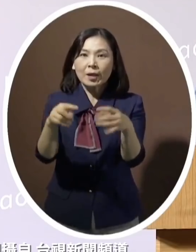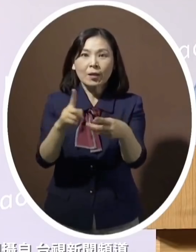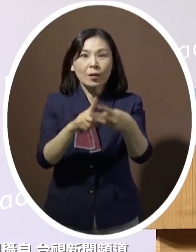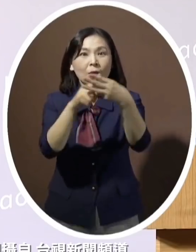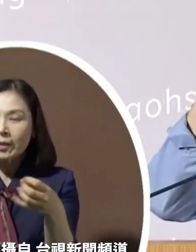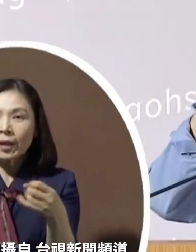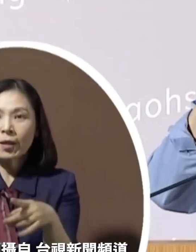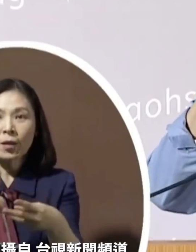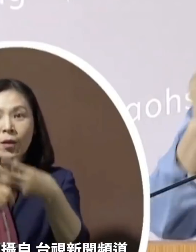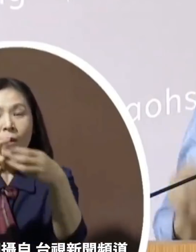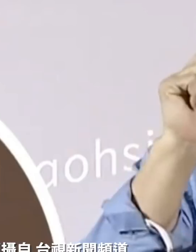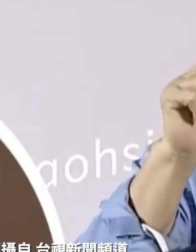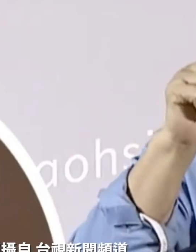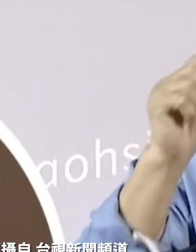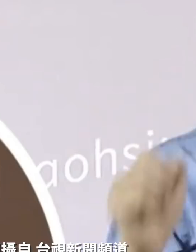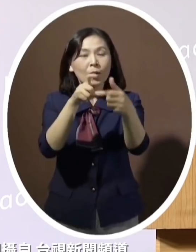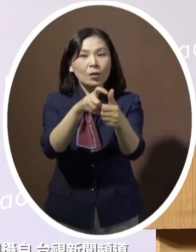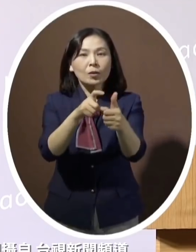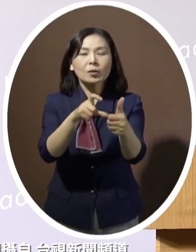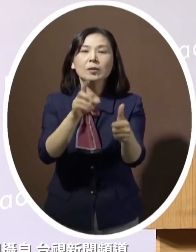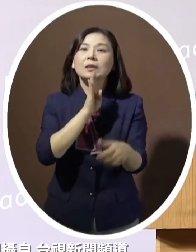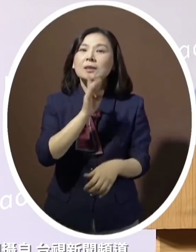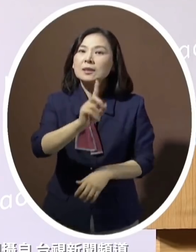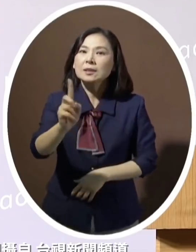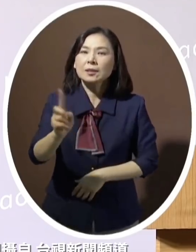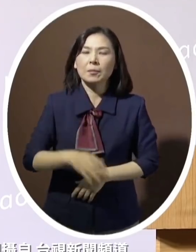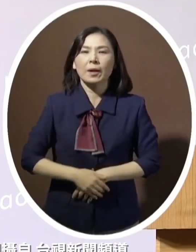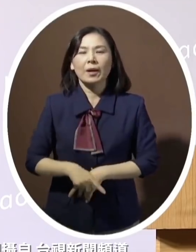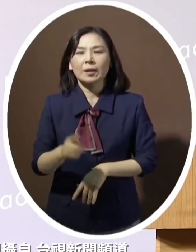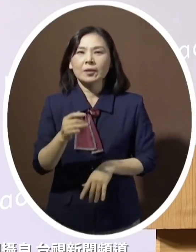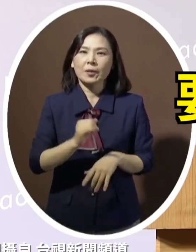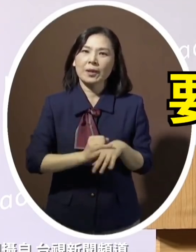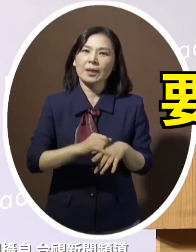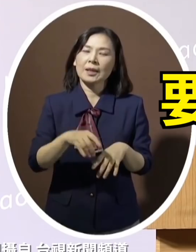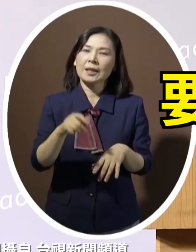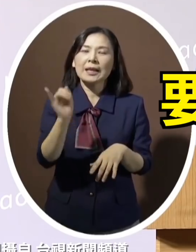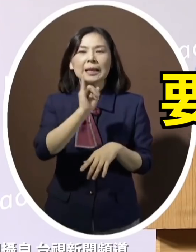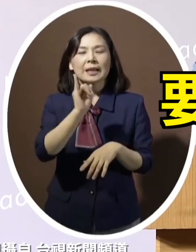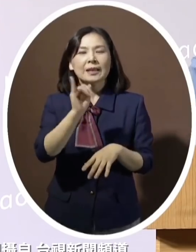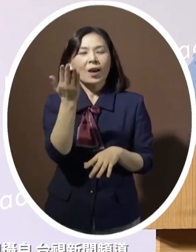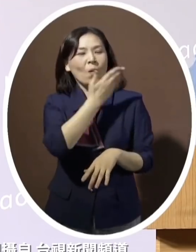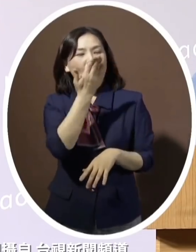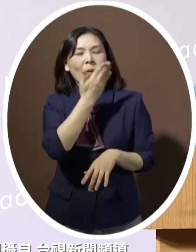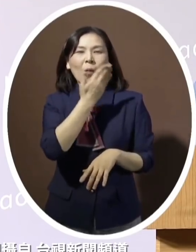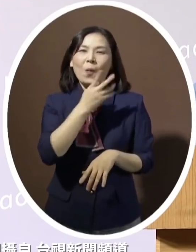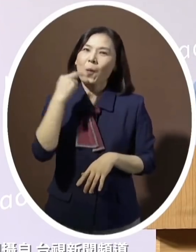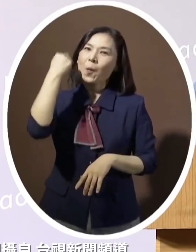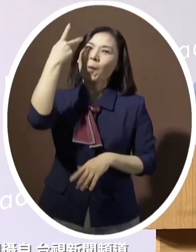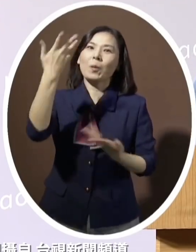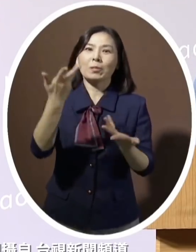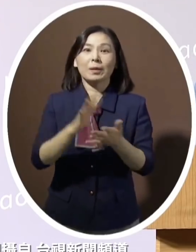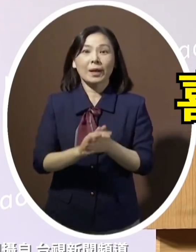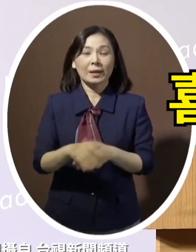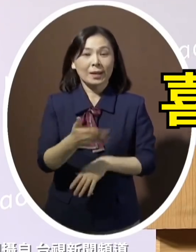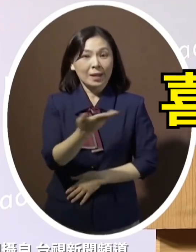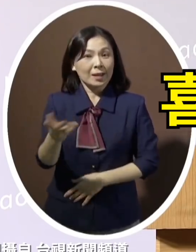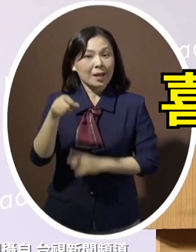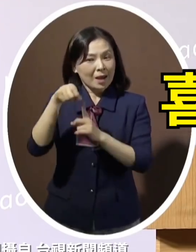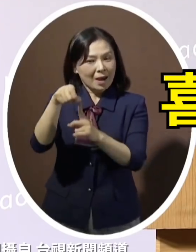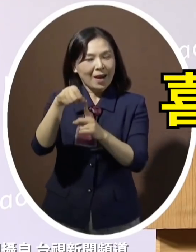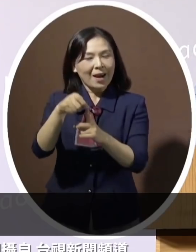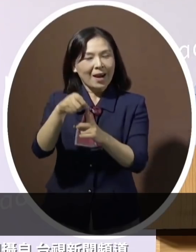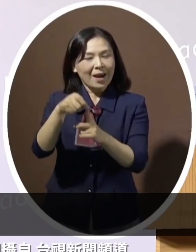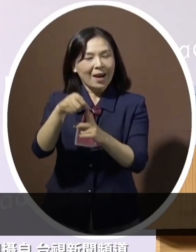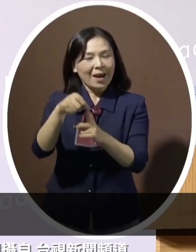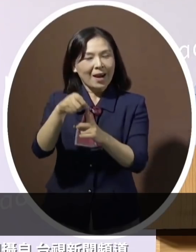见 ，sexy， 性感，要让这个公车、大众运输喜欢坐、喜